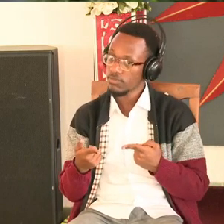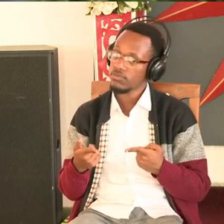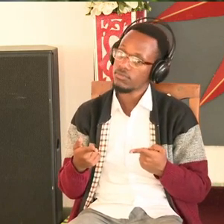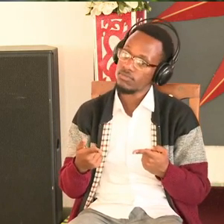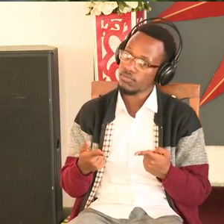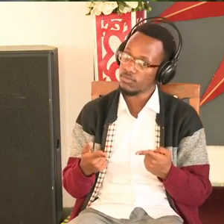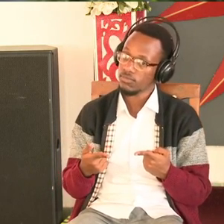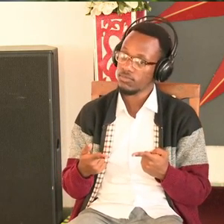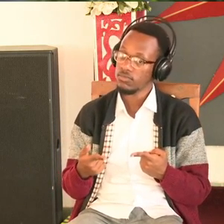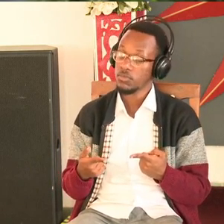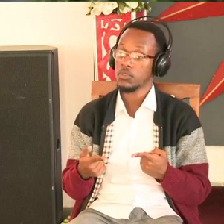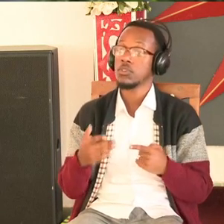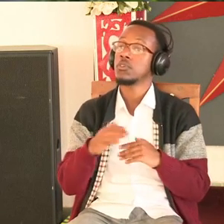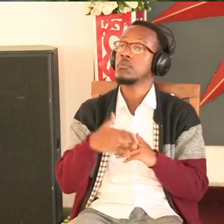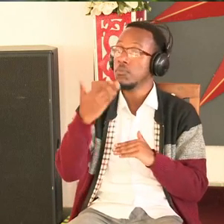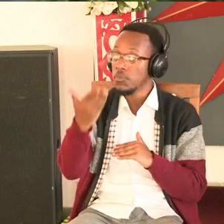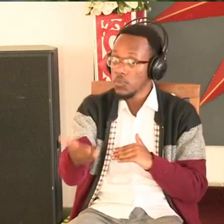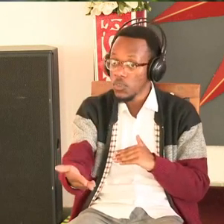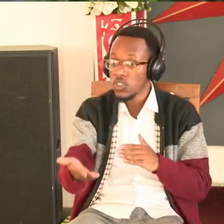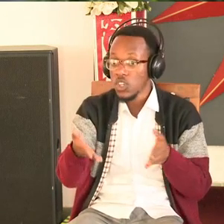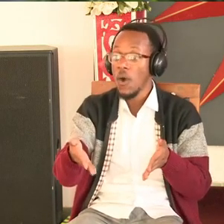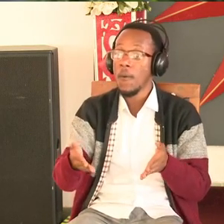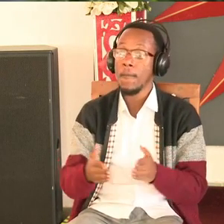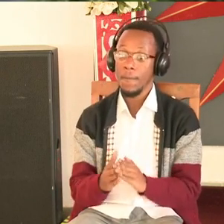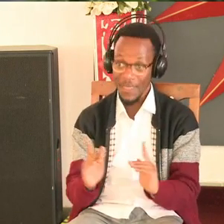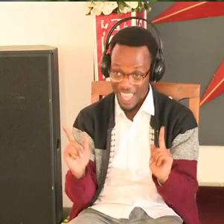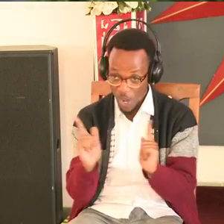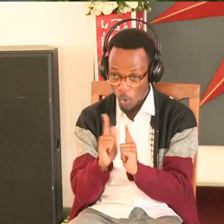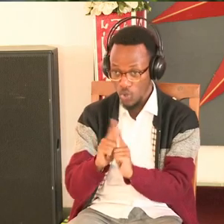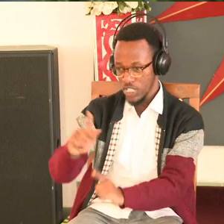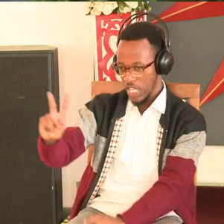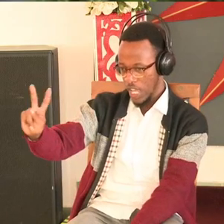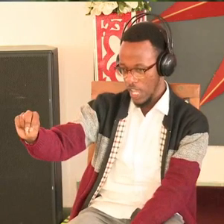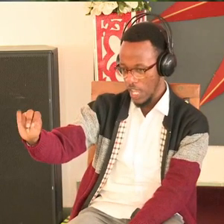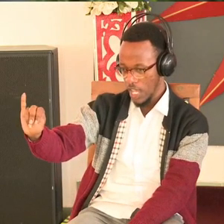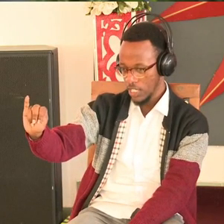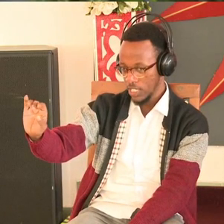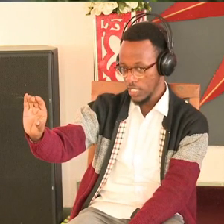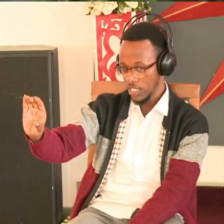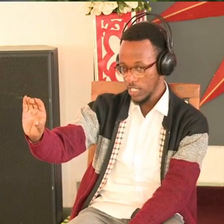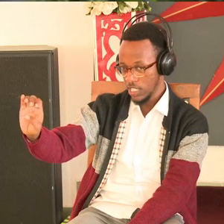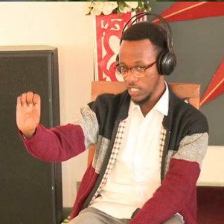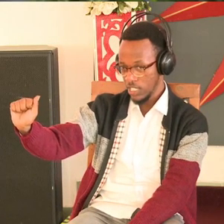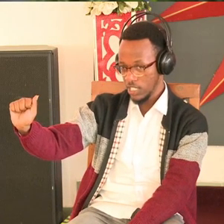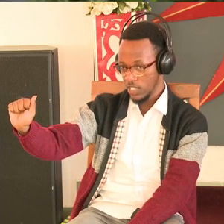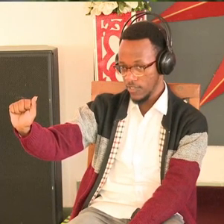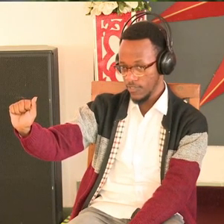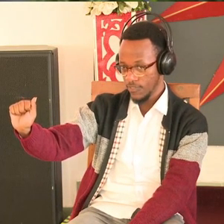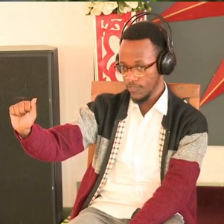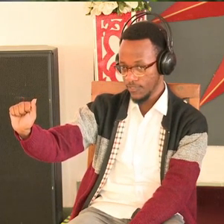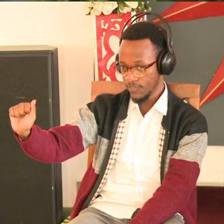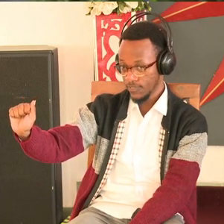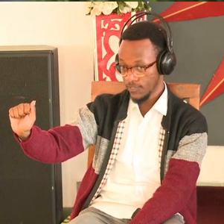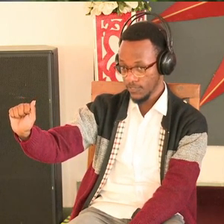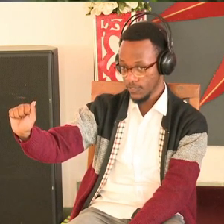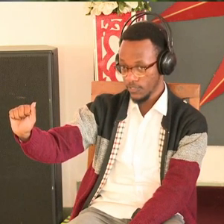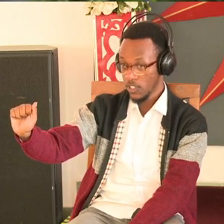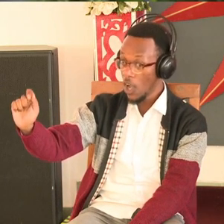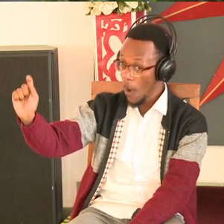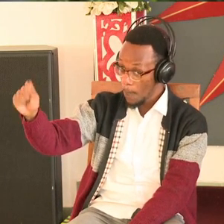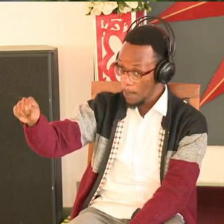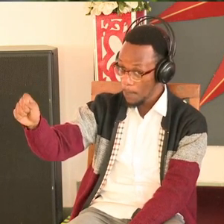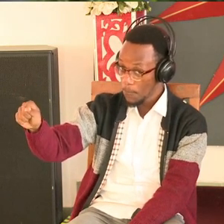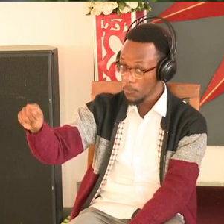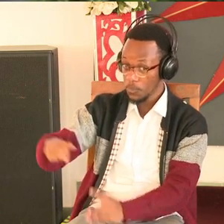hanyuma habaye inama y'Inikea noneho aho ngaho hatangira noneho